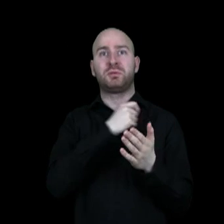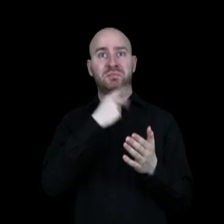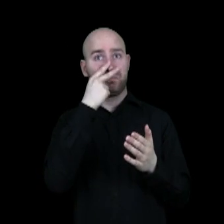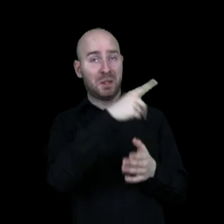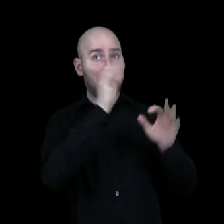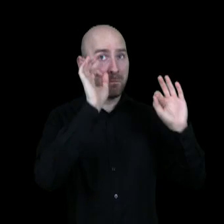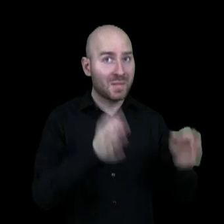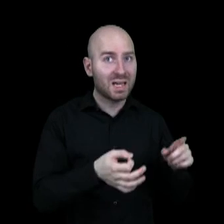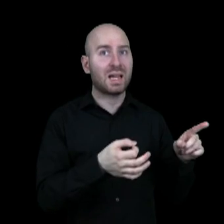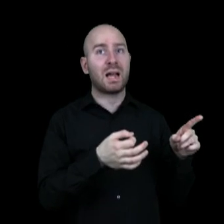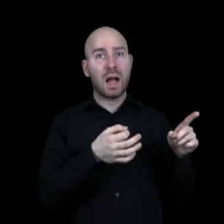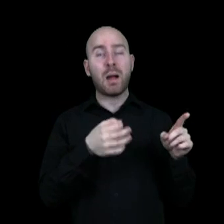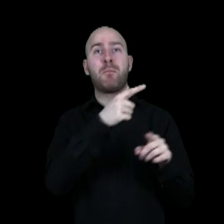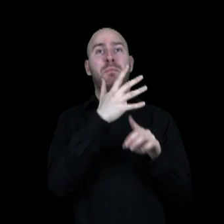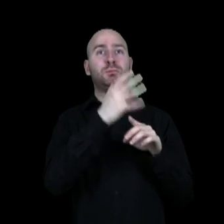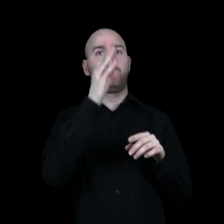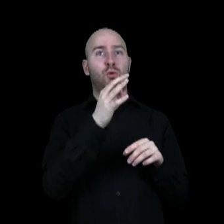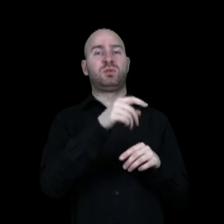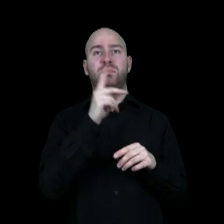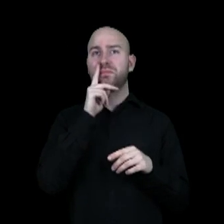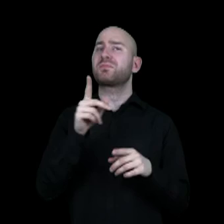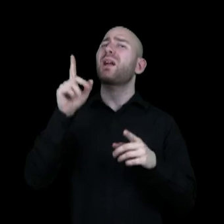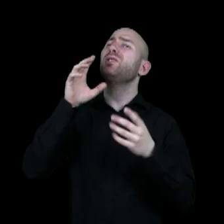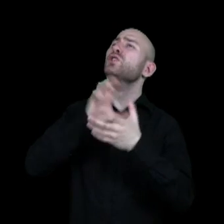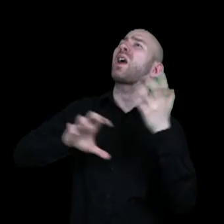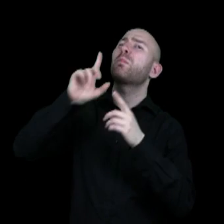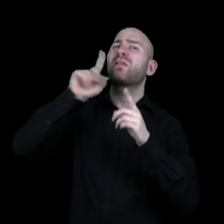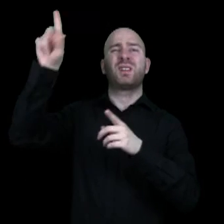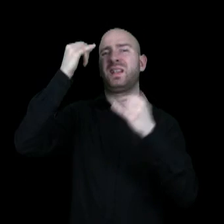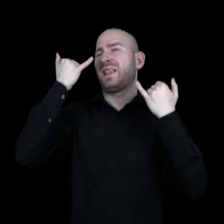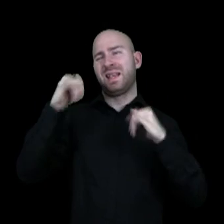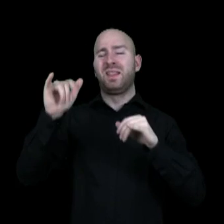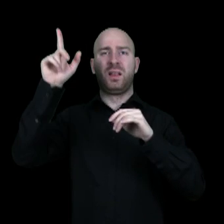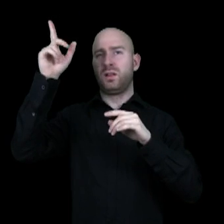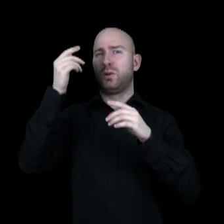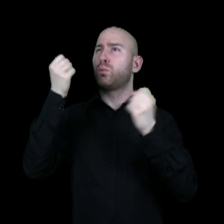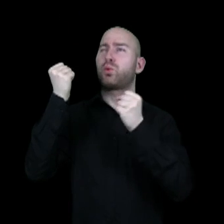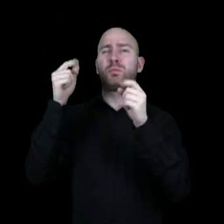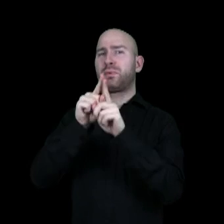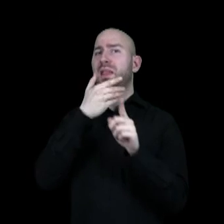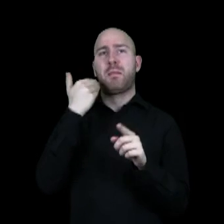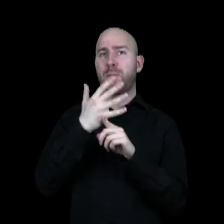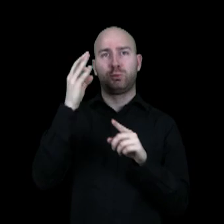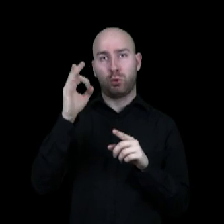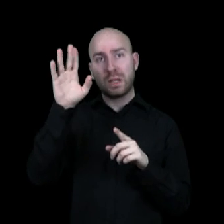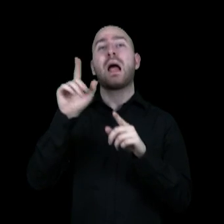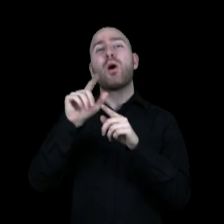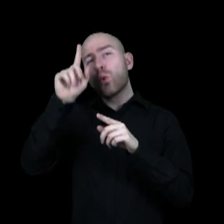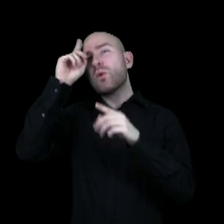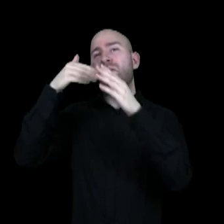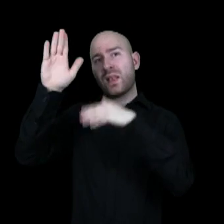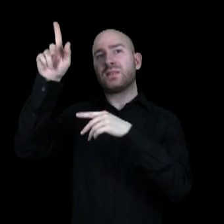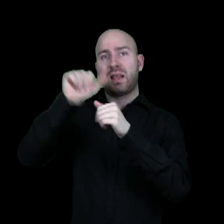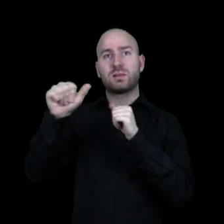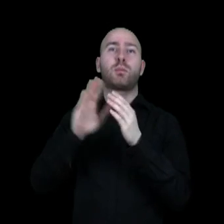W tym przykładzie spadła z 50 procent do zera W prawdziwym świecie nie występują takie skrajności bo